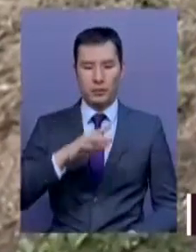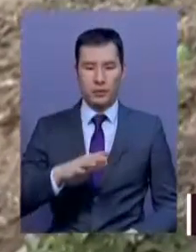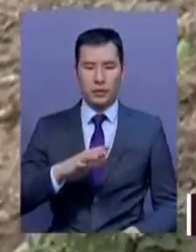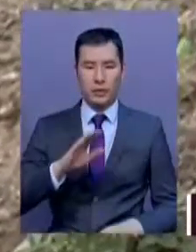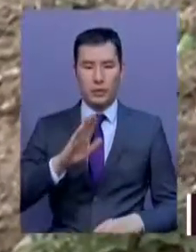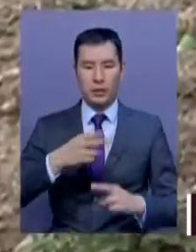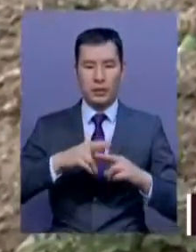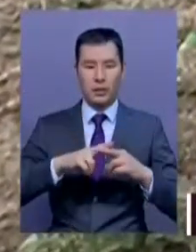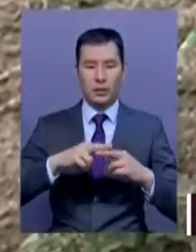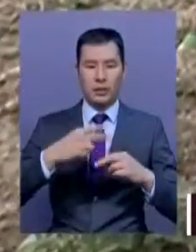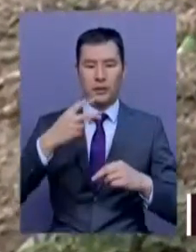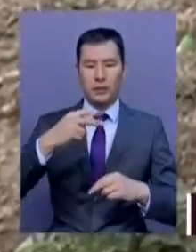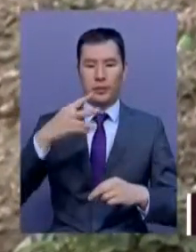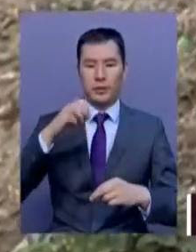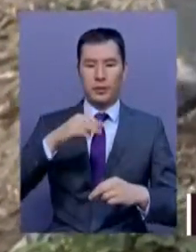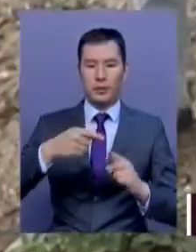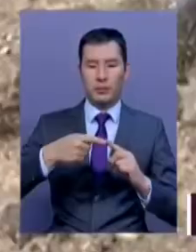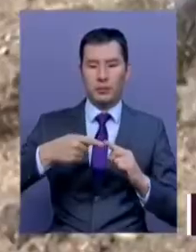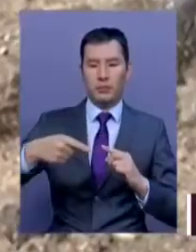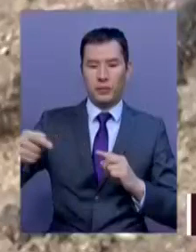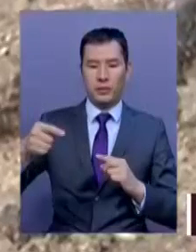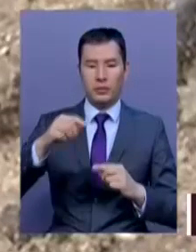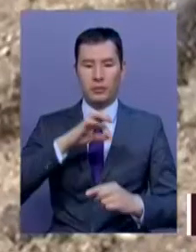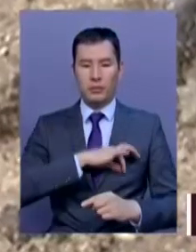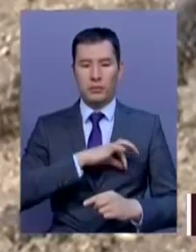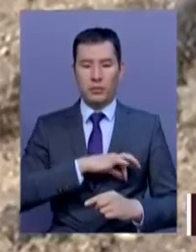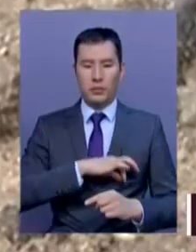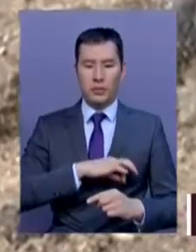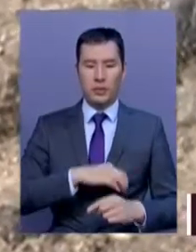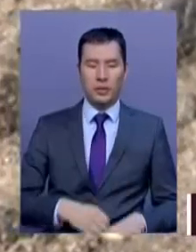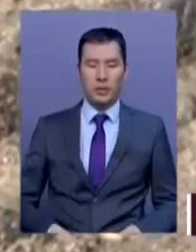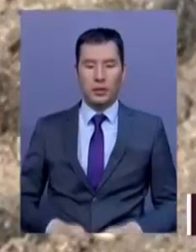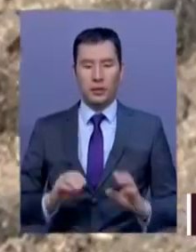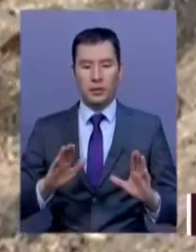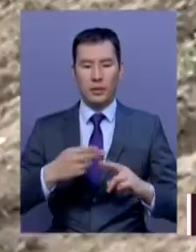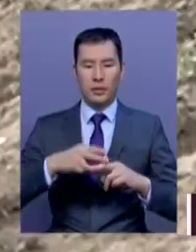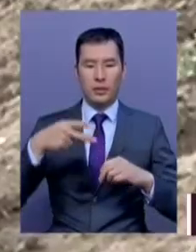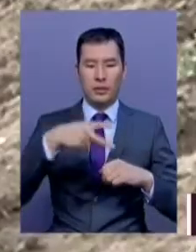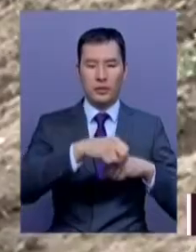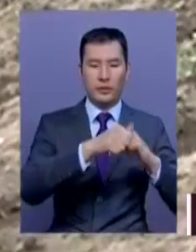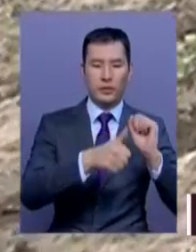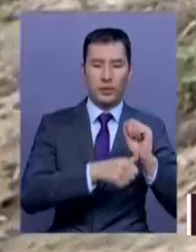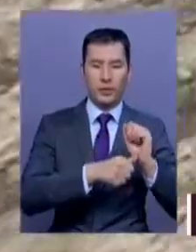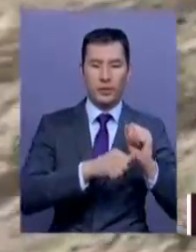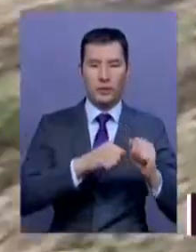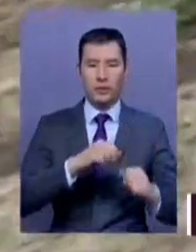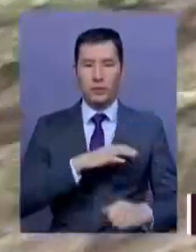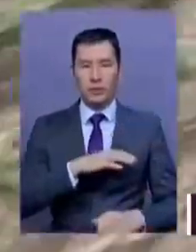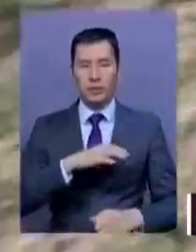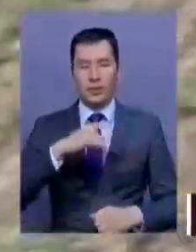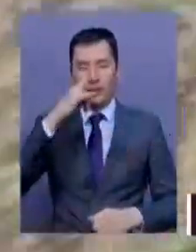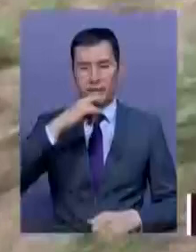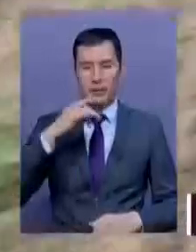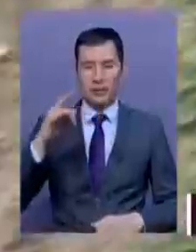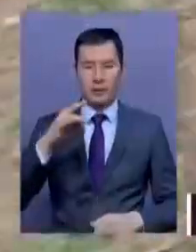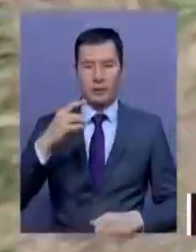мақсатында 25 жылға жеке меншікке емес пайдалану ретінде беріледі делінген. Десе де 2016 жылы 6 мамырда Қазақстан